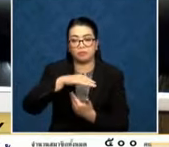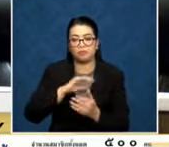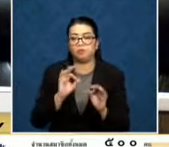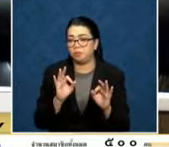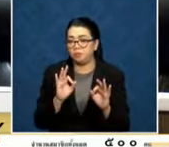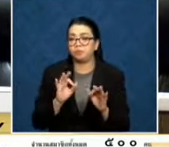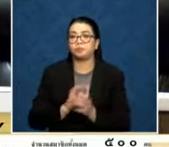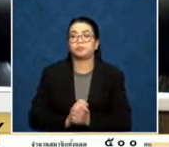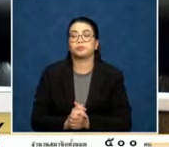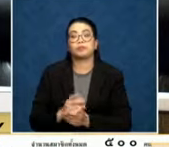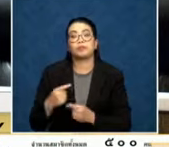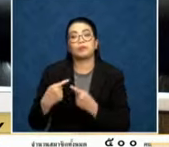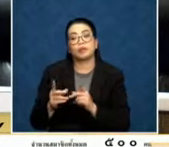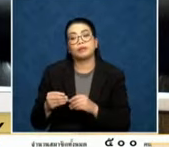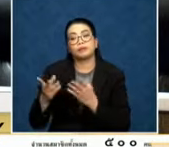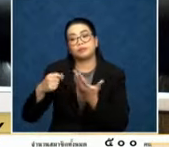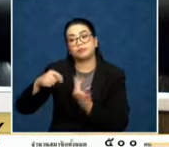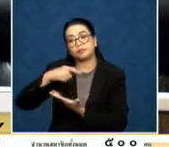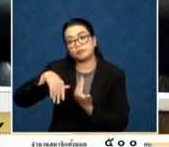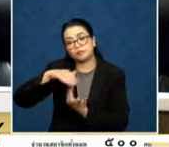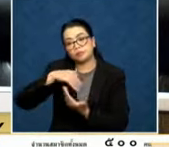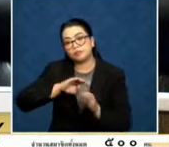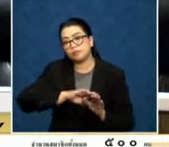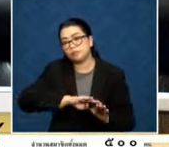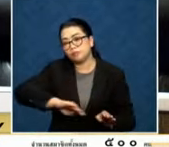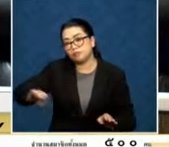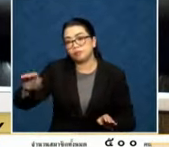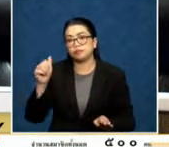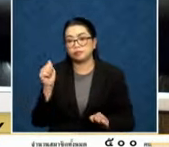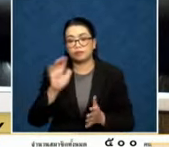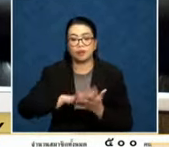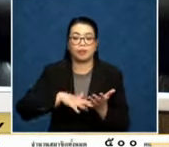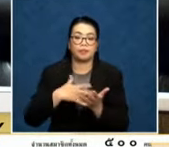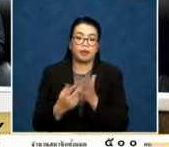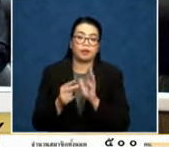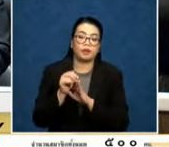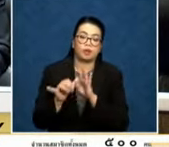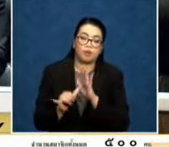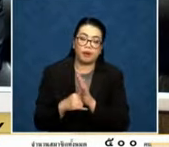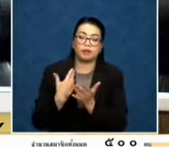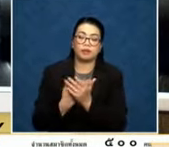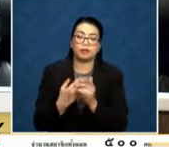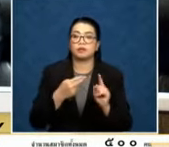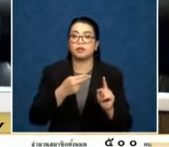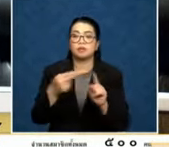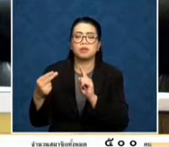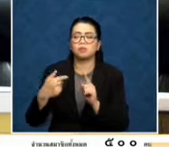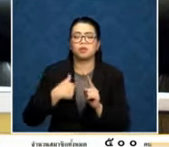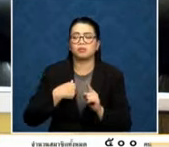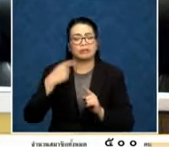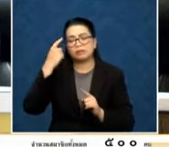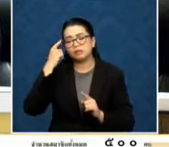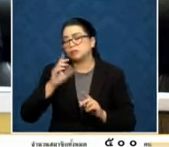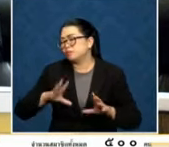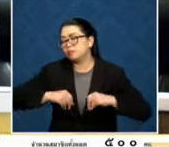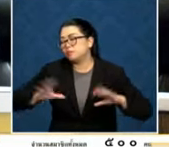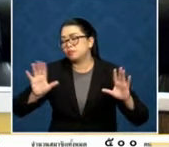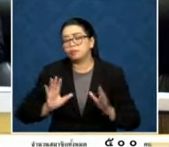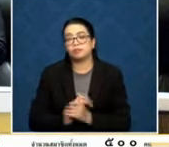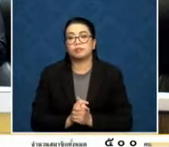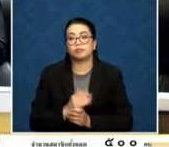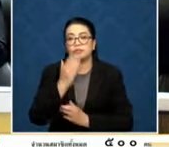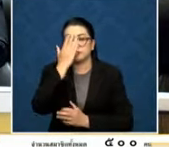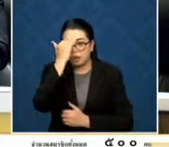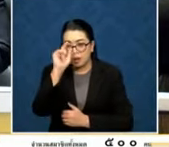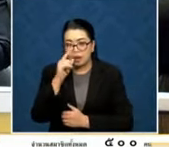กันเพื่อให้เศรษฐกิจมันขับเคลื่อนแล้วนโยบายดิจิ walletเนี่ยผมก็ยังยืนยันว่าผมไม่เห็นด้วยเหตุผลเพราะว่า